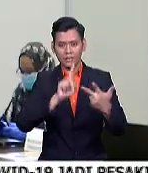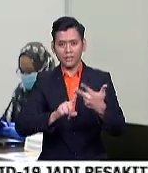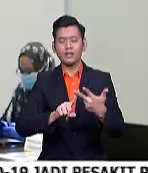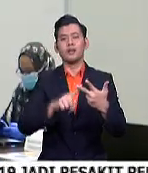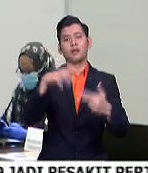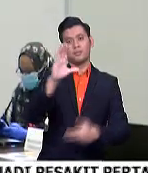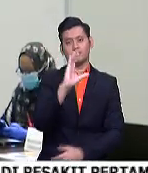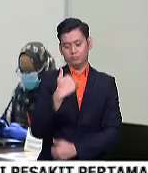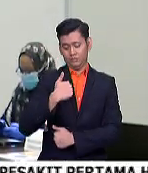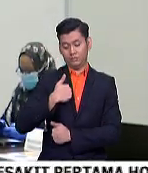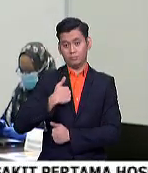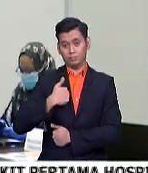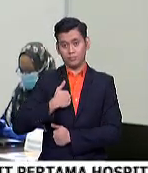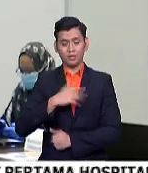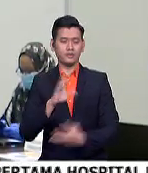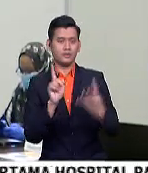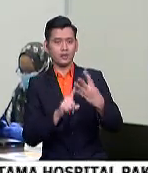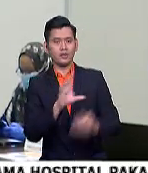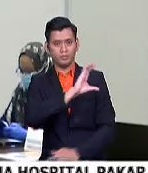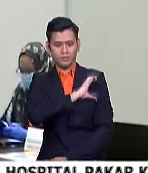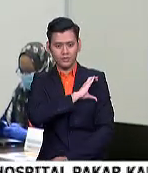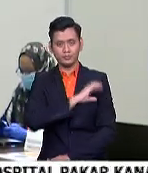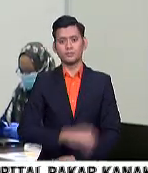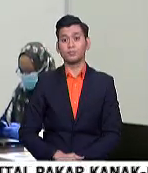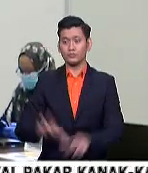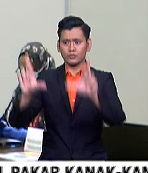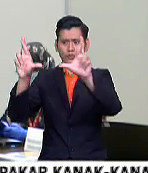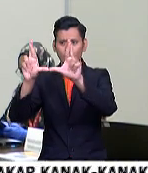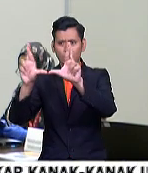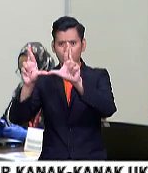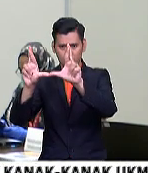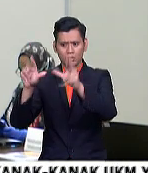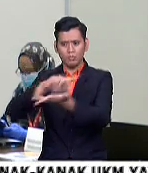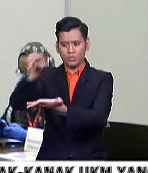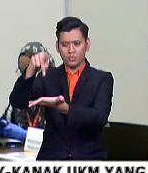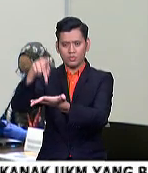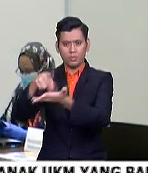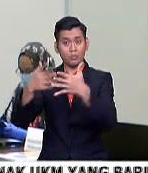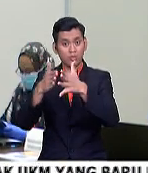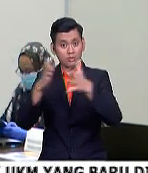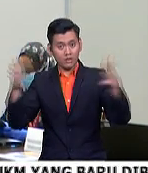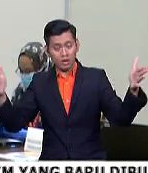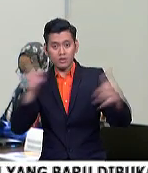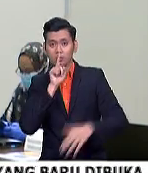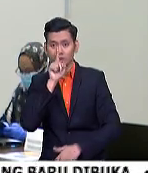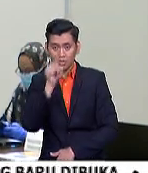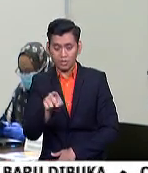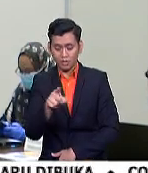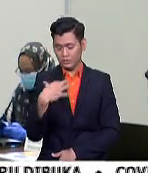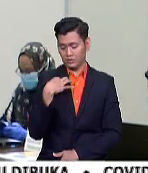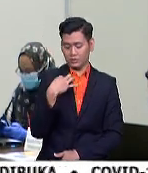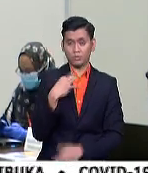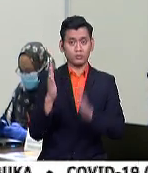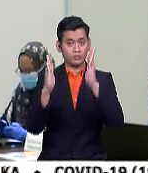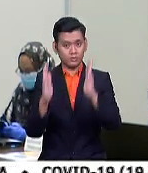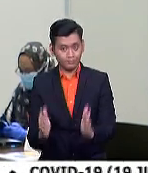Memang KSCC punya PPV ni adalah besar. Memang besarlah. Okey, dari segi sukarelawan